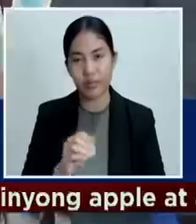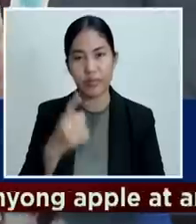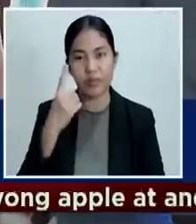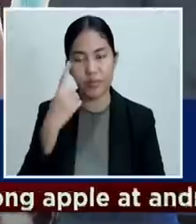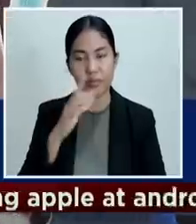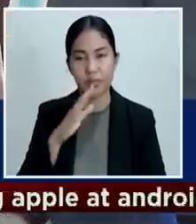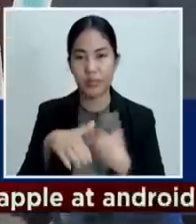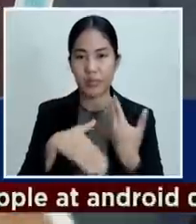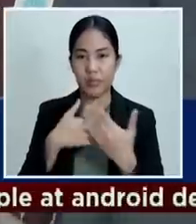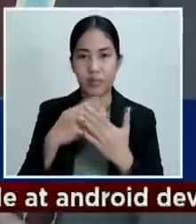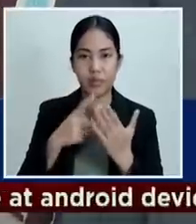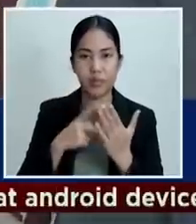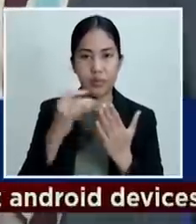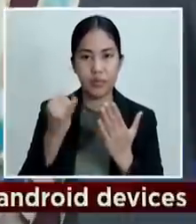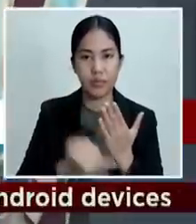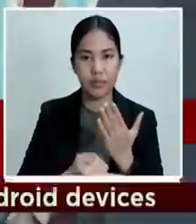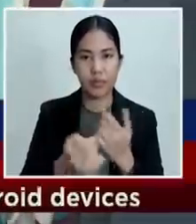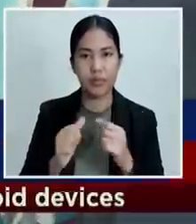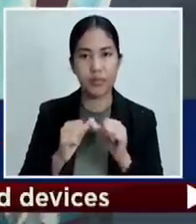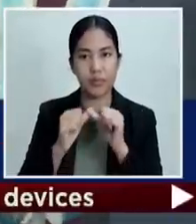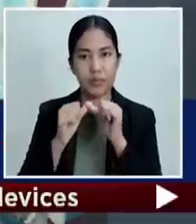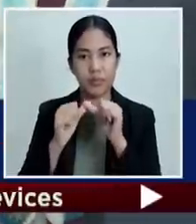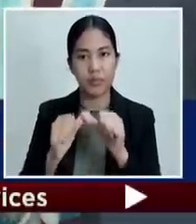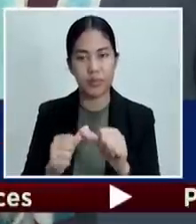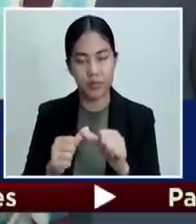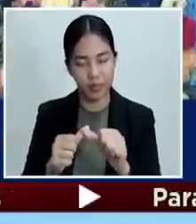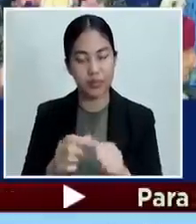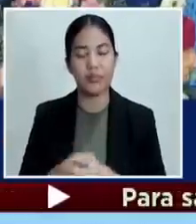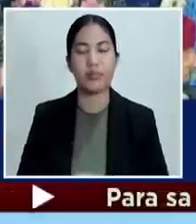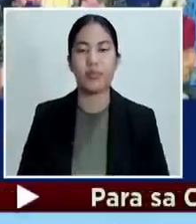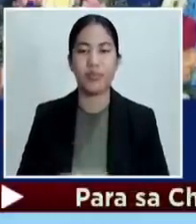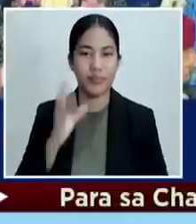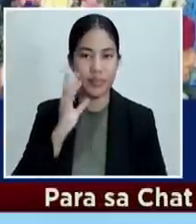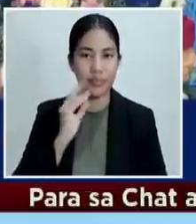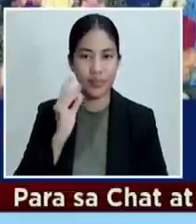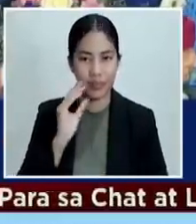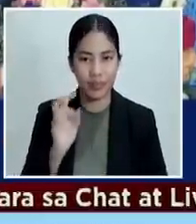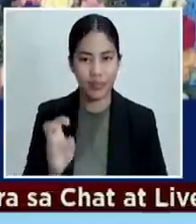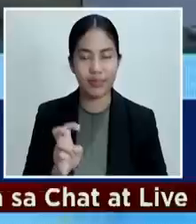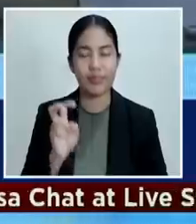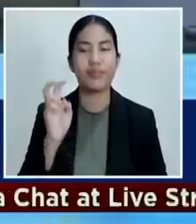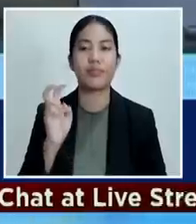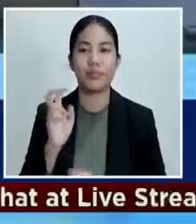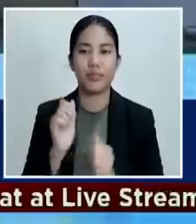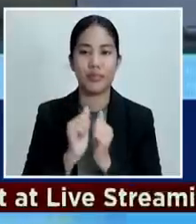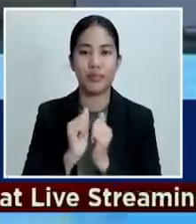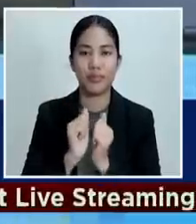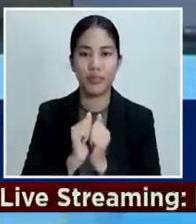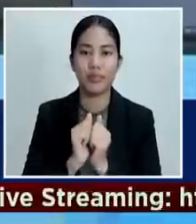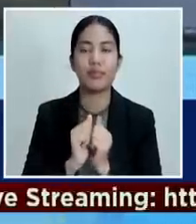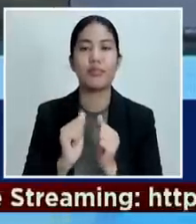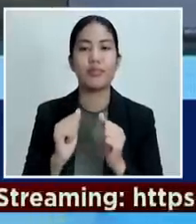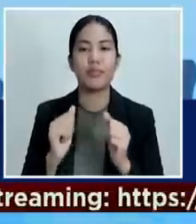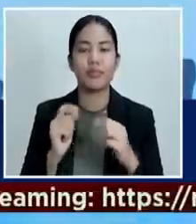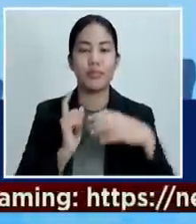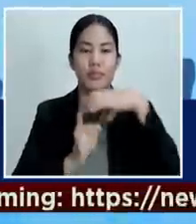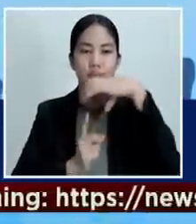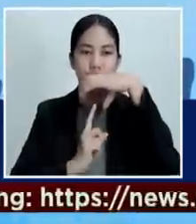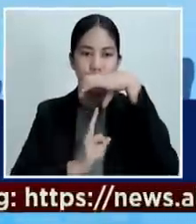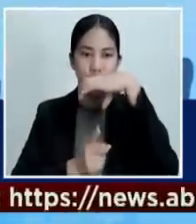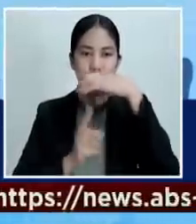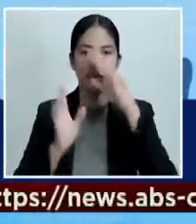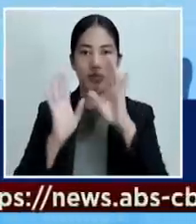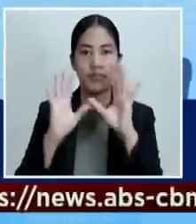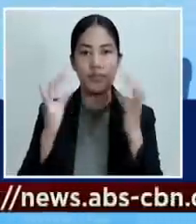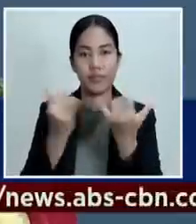projects. Tuloy ang journey ni na Jane, Alexa at Katie kasama ang Kapamilya Network sa muli nilang pagpirma